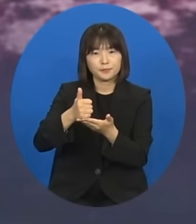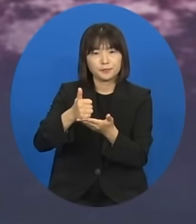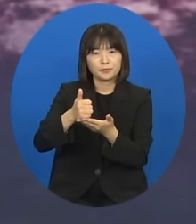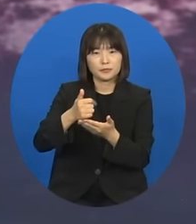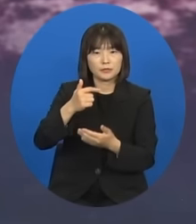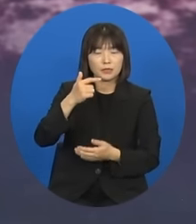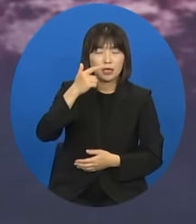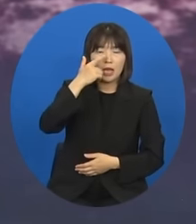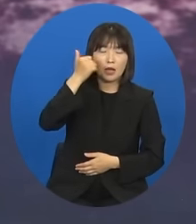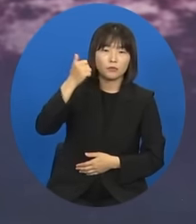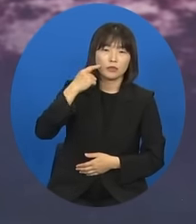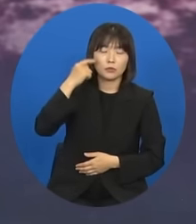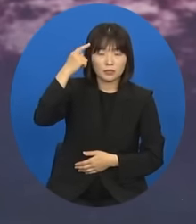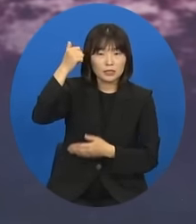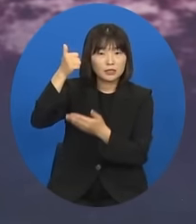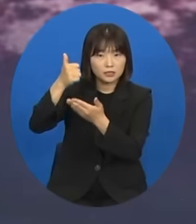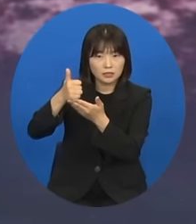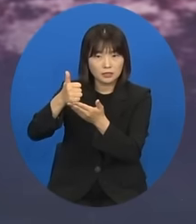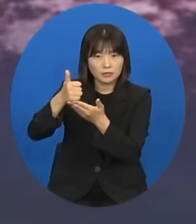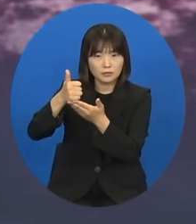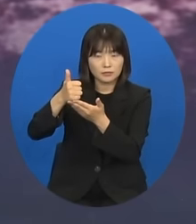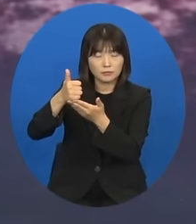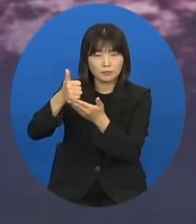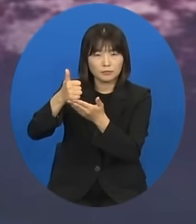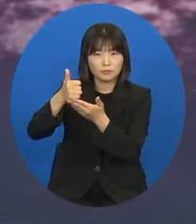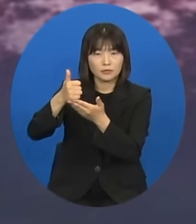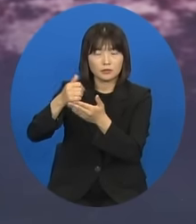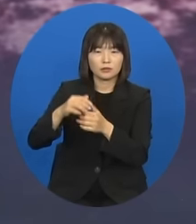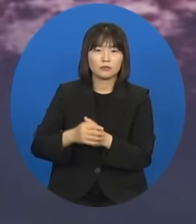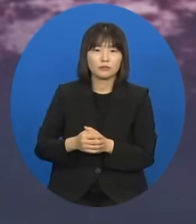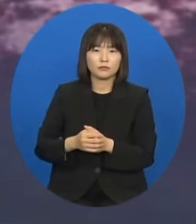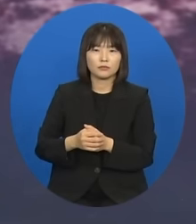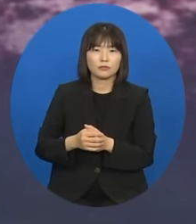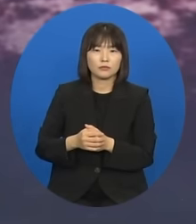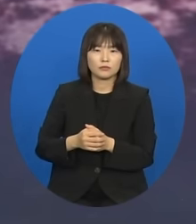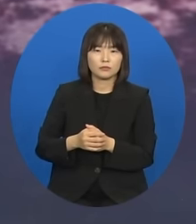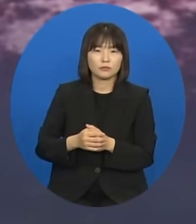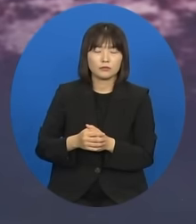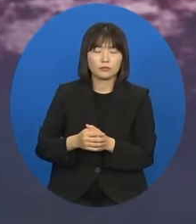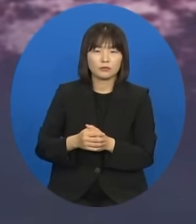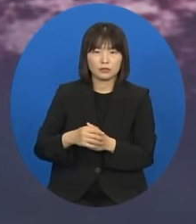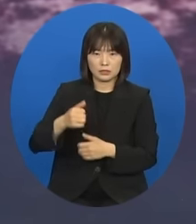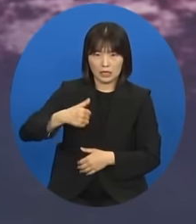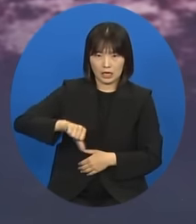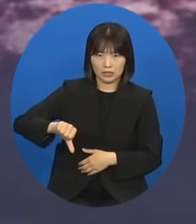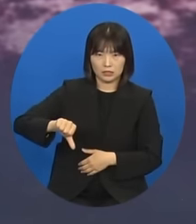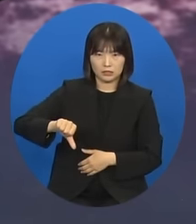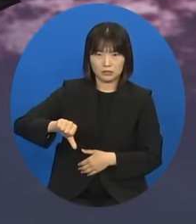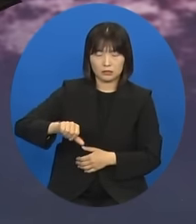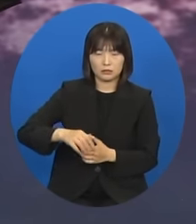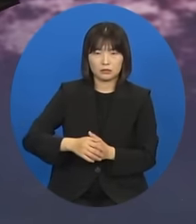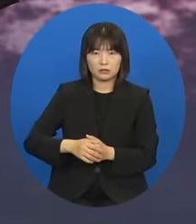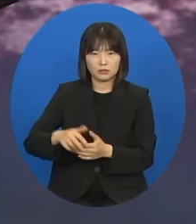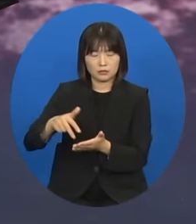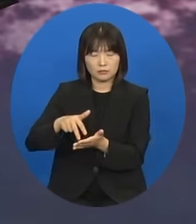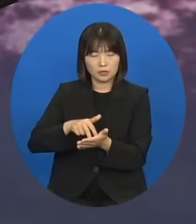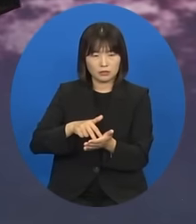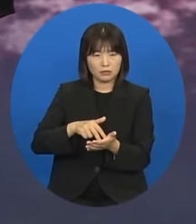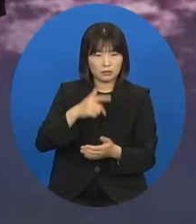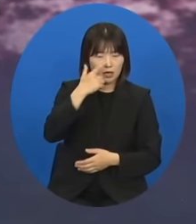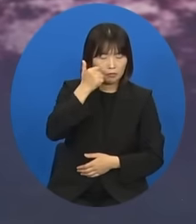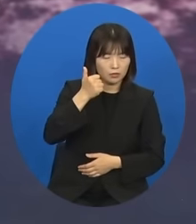목사님이 아버지가 목사님이고 그 목회자 아들이죠 아버지가 목회한다 매 교회가 있는 거예요